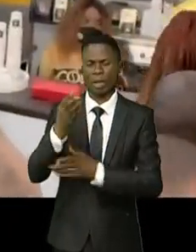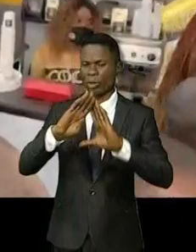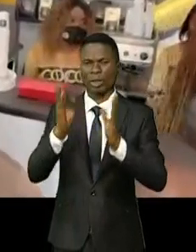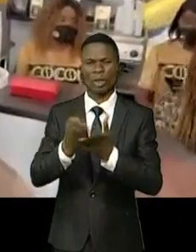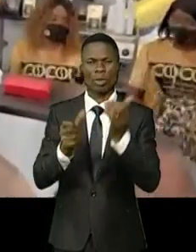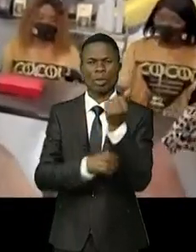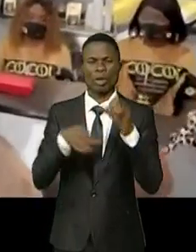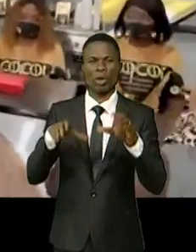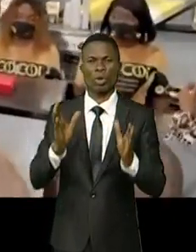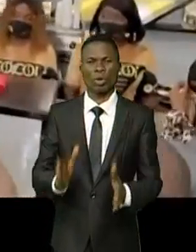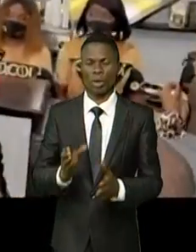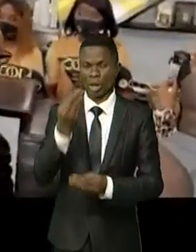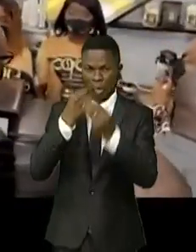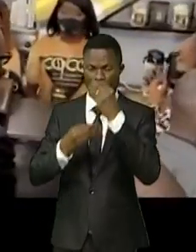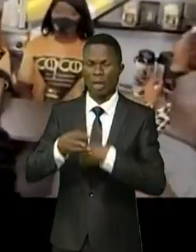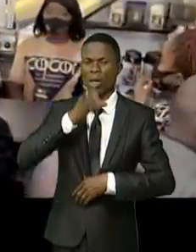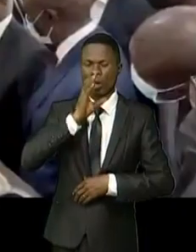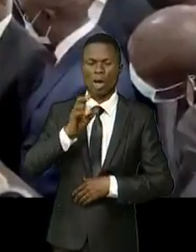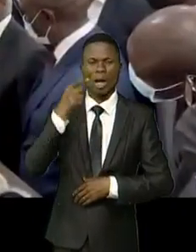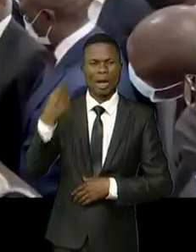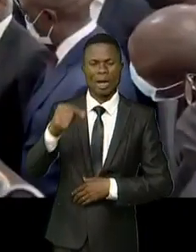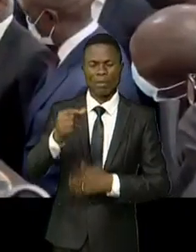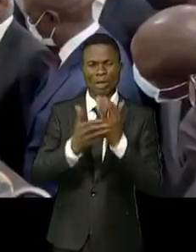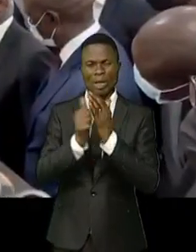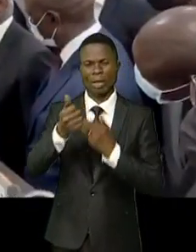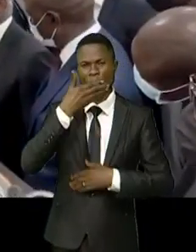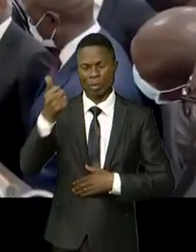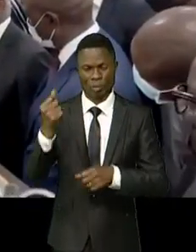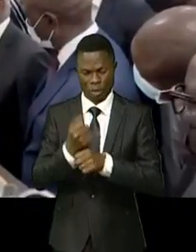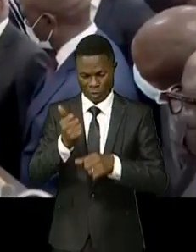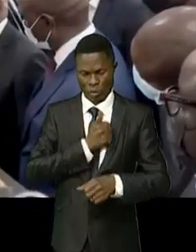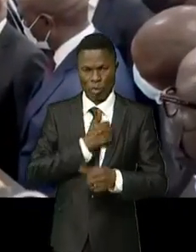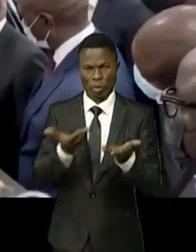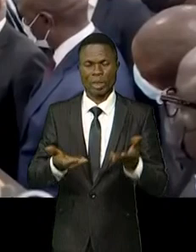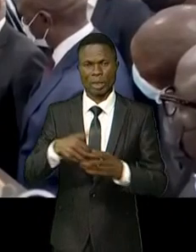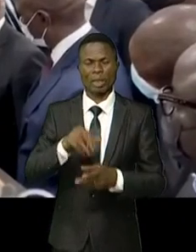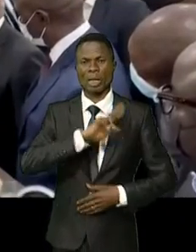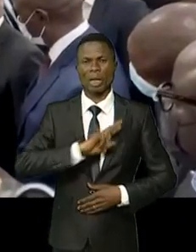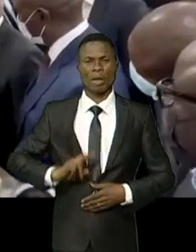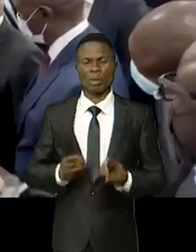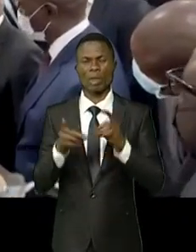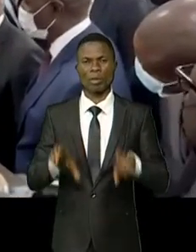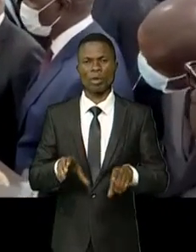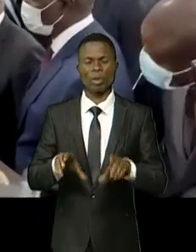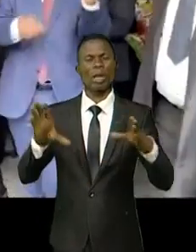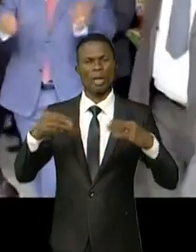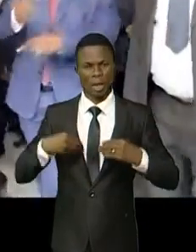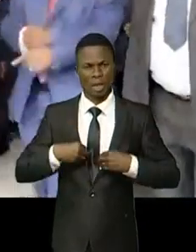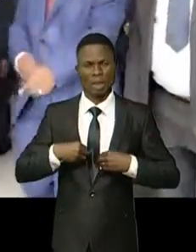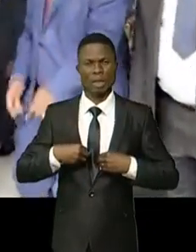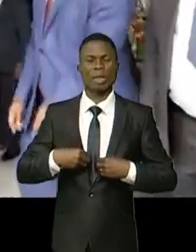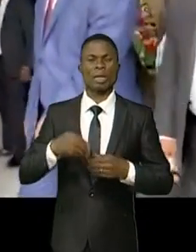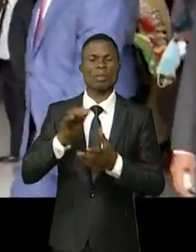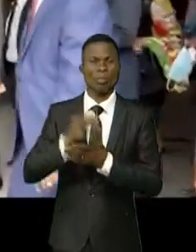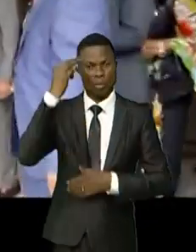population congolaise de consommer les cafés de bonne qualité produits localement en République démocratique du Congo. Affirmation de Désiré